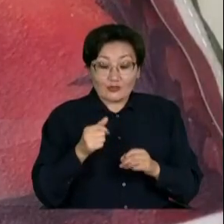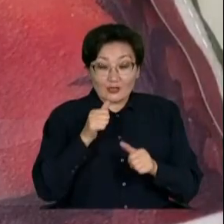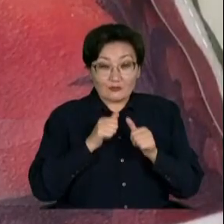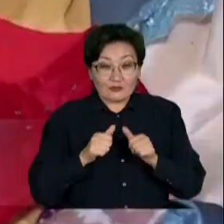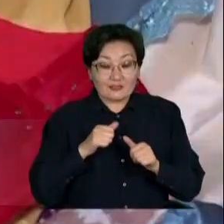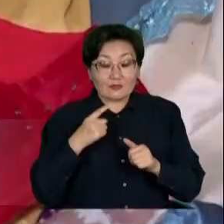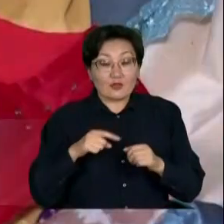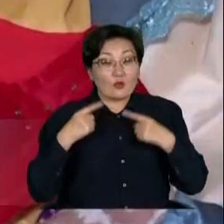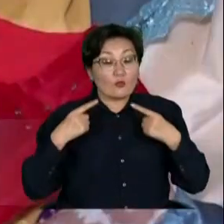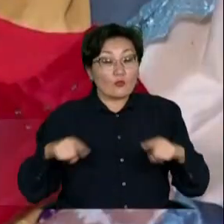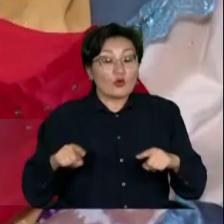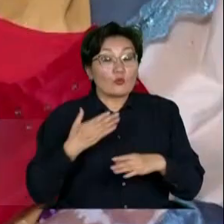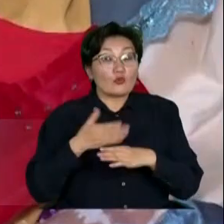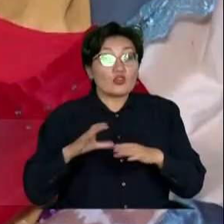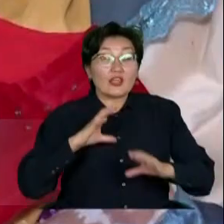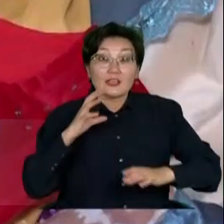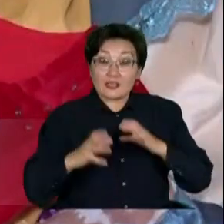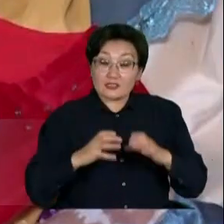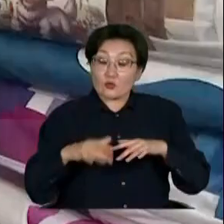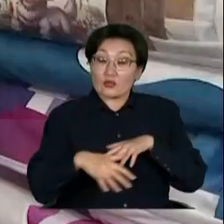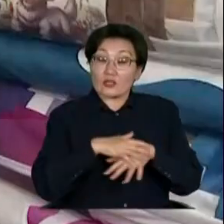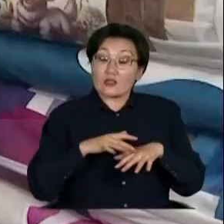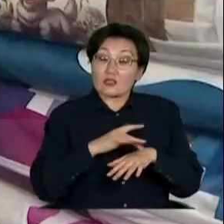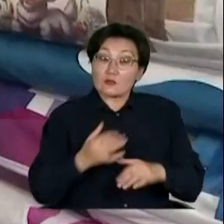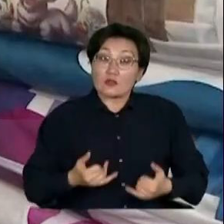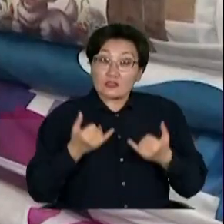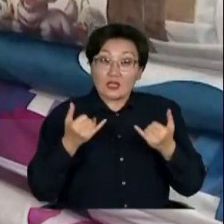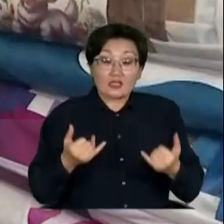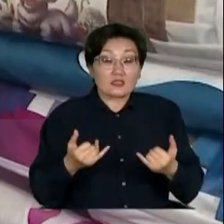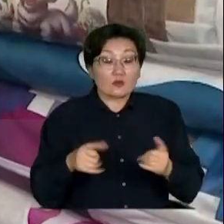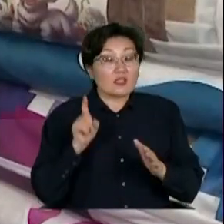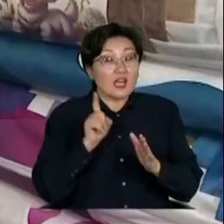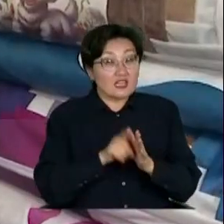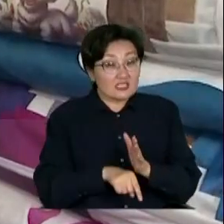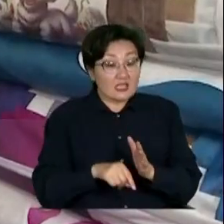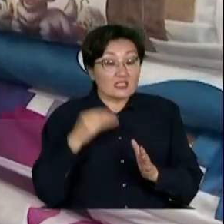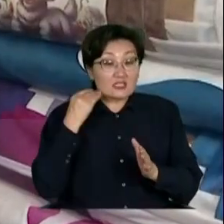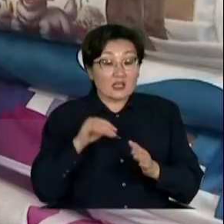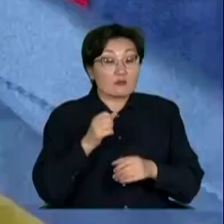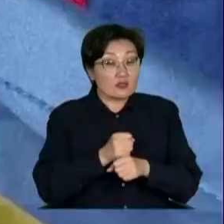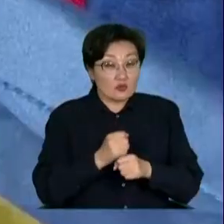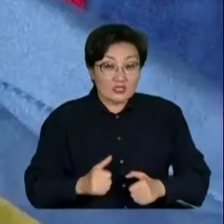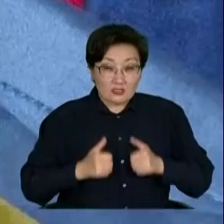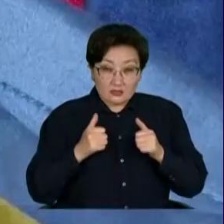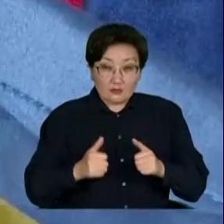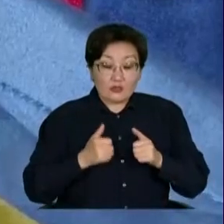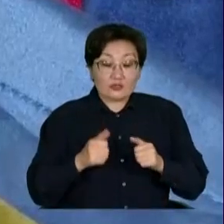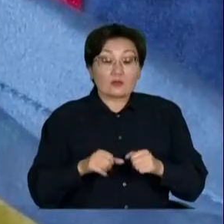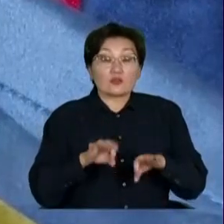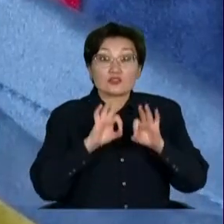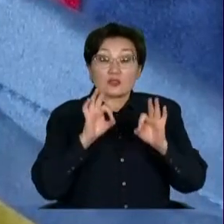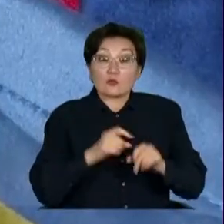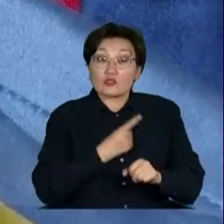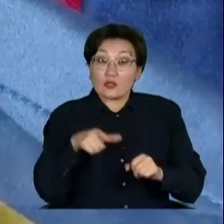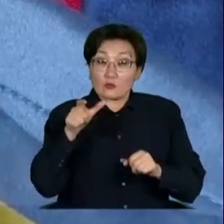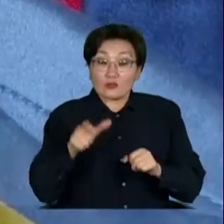бөлек әлем. Тіккеннің өзі халыққа қызмет еткен, арзан, сапалы қылып жасауға тырысам. Өнерлі жан ұлттық